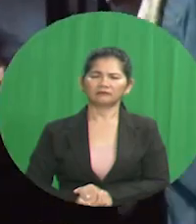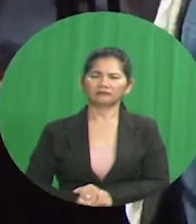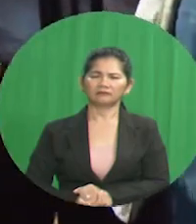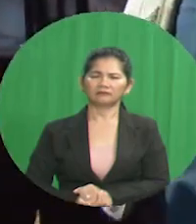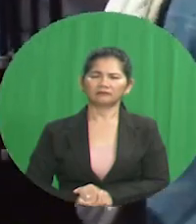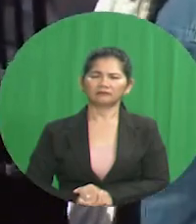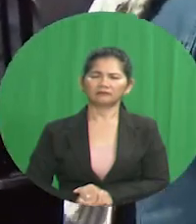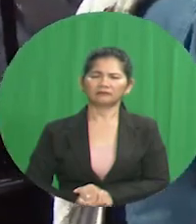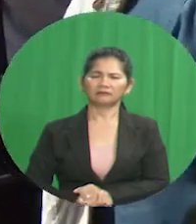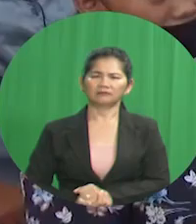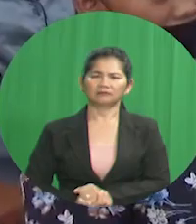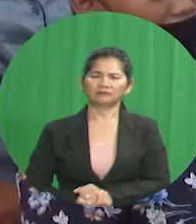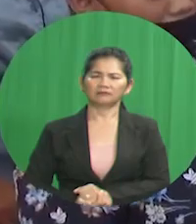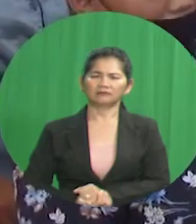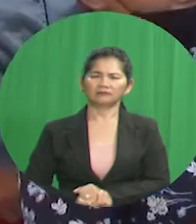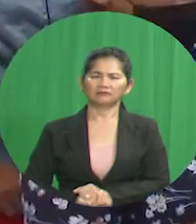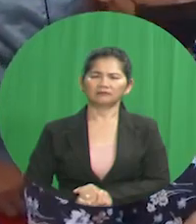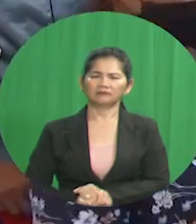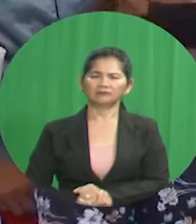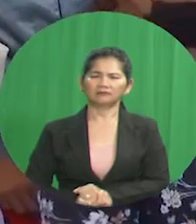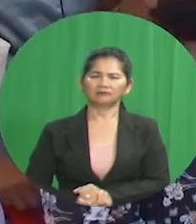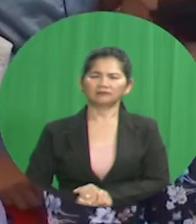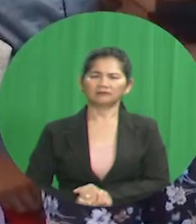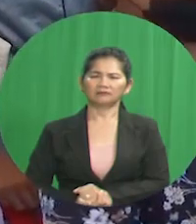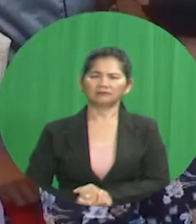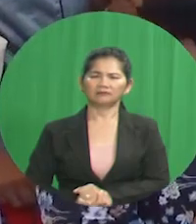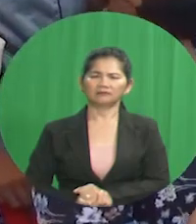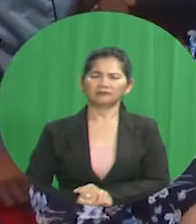ចាក់ជ្រុងលុយ ជ្រុងលុយដាក់អស់ផៅ